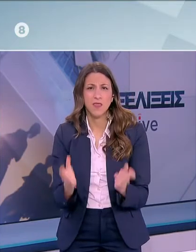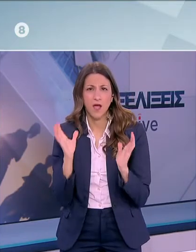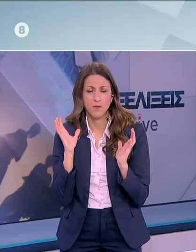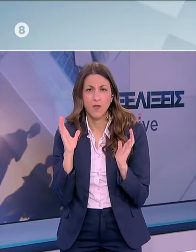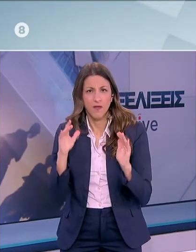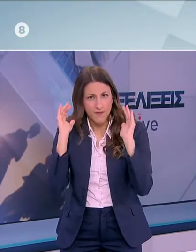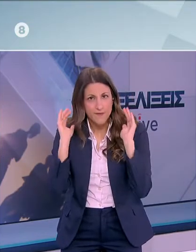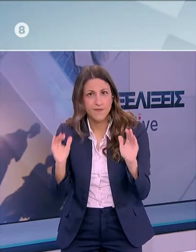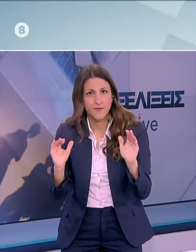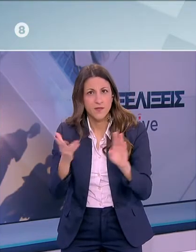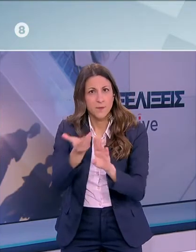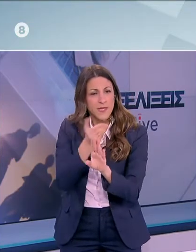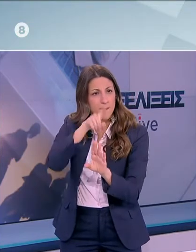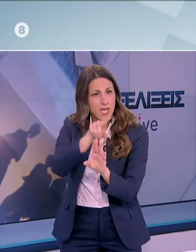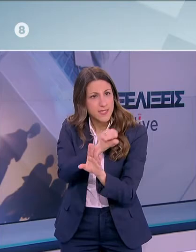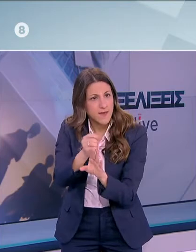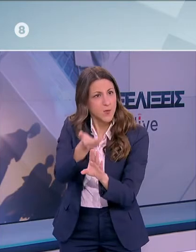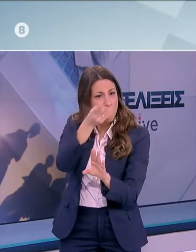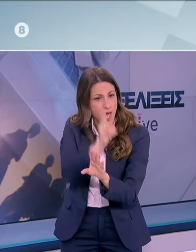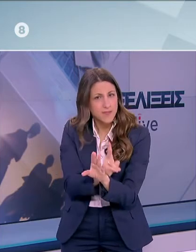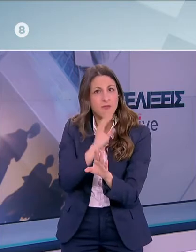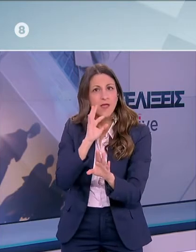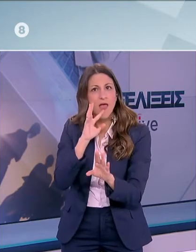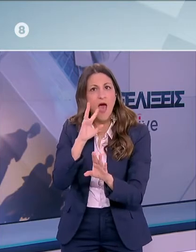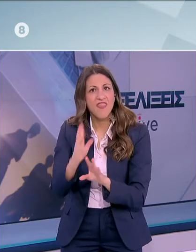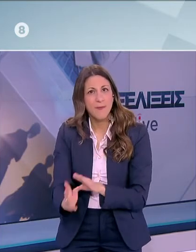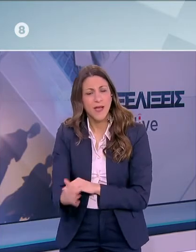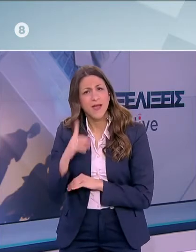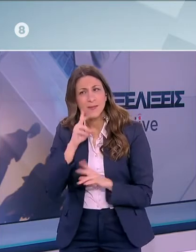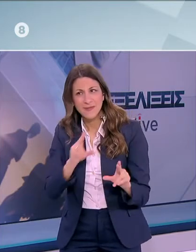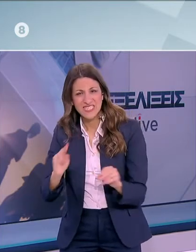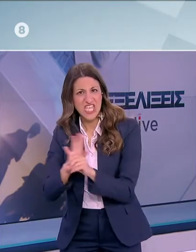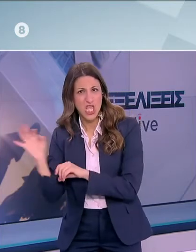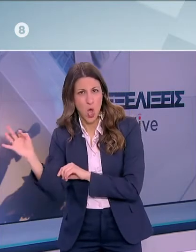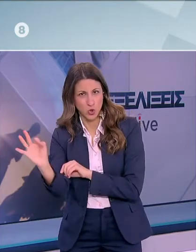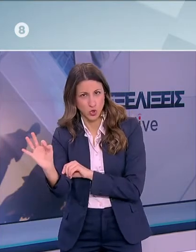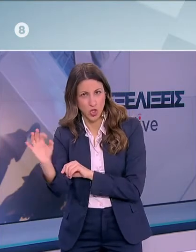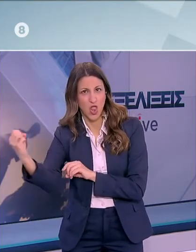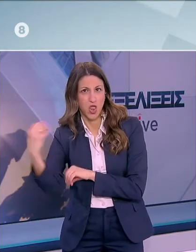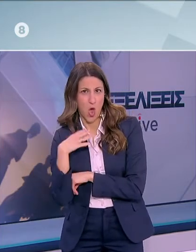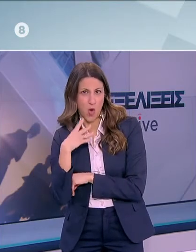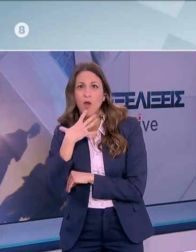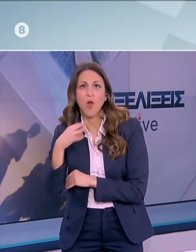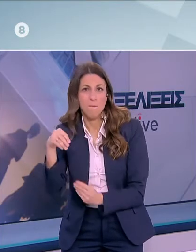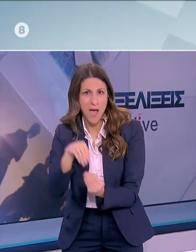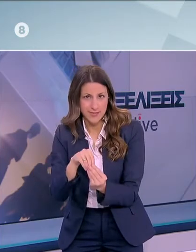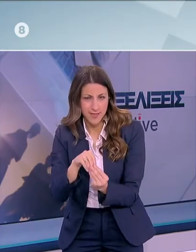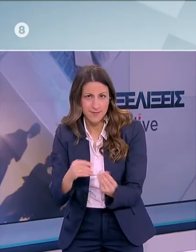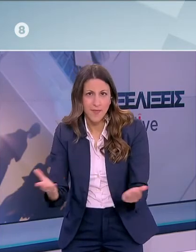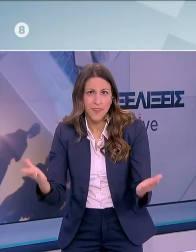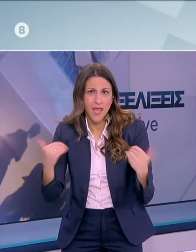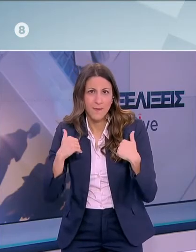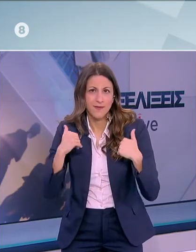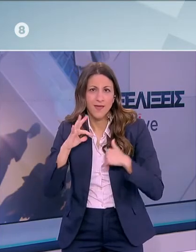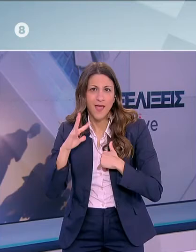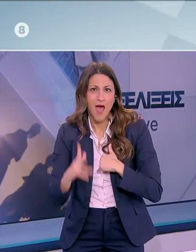υπόλοιπες ημέρες. Ο ιός δεν κάνει διακρίσεις σε μέρες, δεν ξέρει ούτε από γιορτές, ούτε αν είναι Πάσχα ή όχι. Ισχύουν λοιπόν όλα τα μέτρα που έχουμε